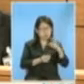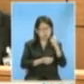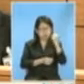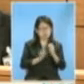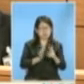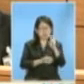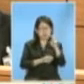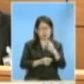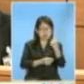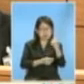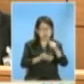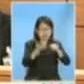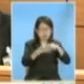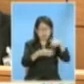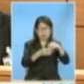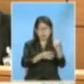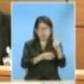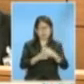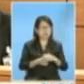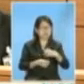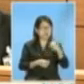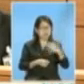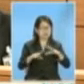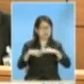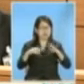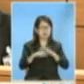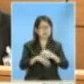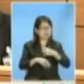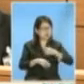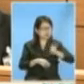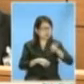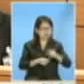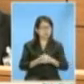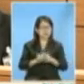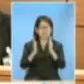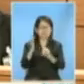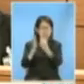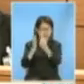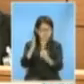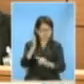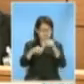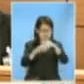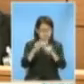นครับผมยังยืนยันหลักการเดิมว่ามาจากการเลือกตั้ง77